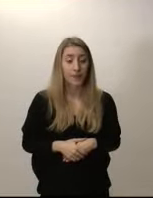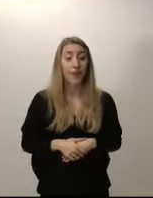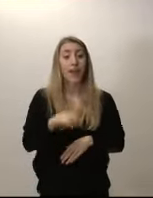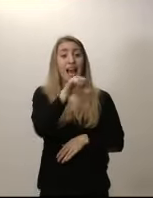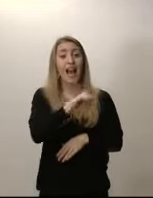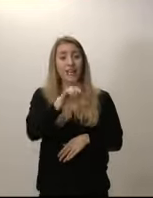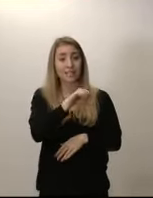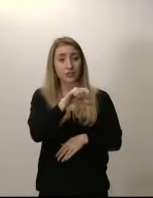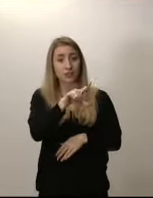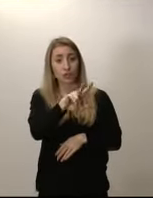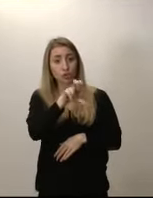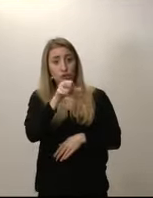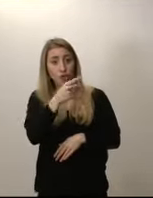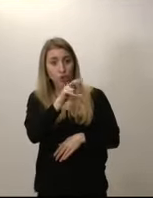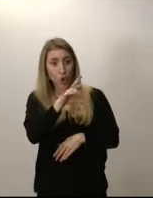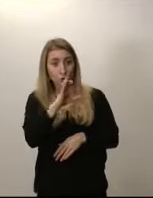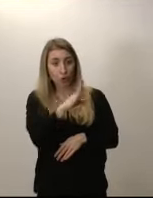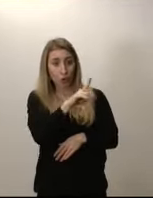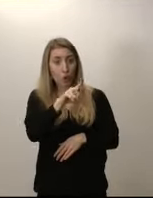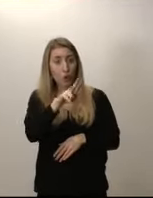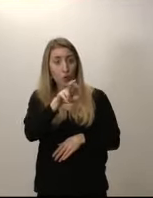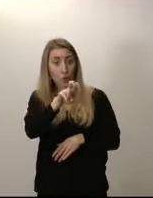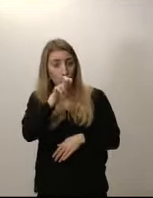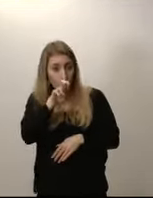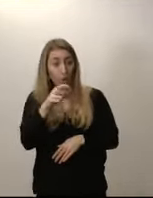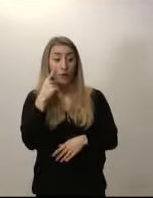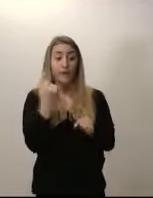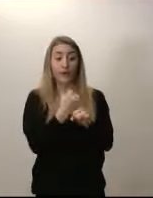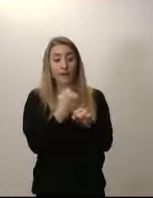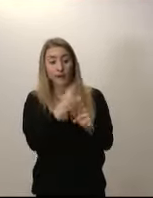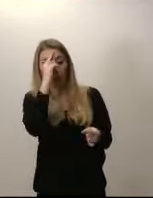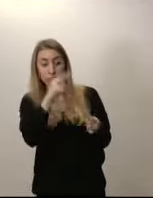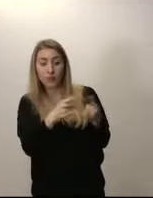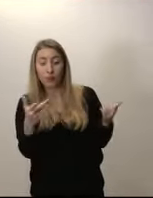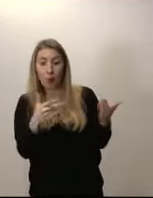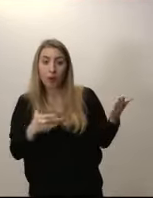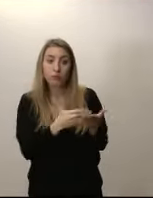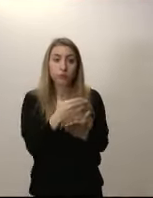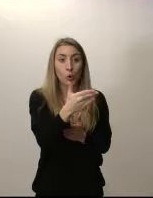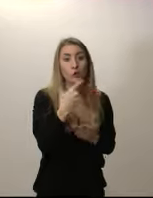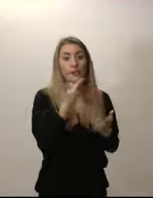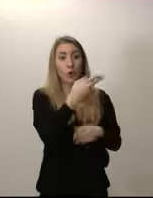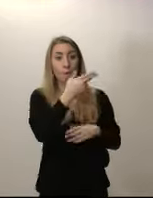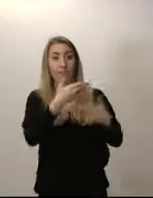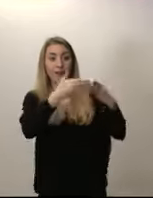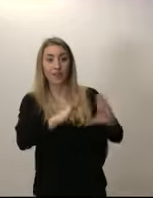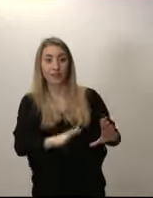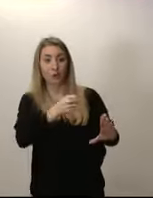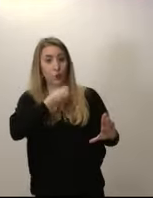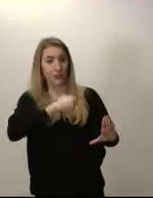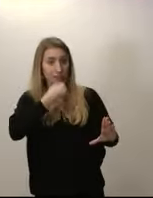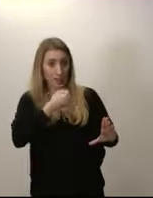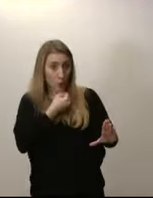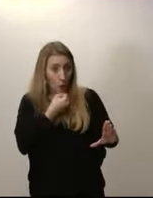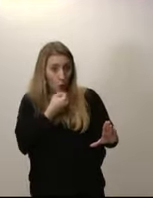Alexandre Dreux, on travaille sur un projet de résidence senior. Mais un projet de résidence senior accessible à